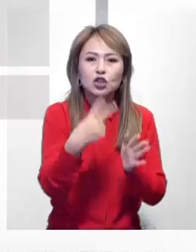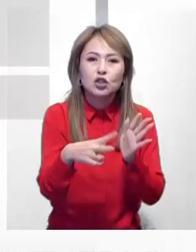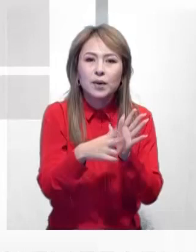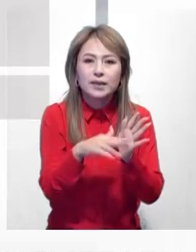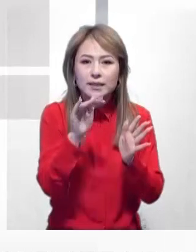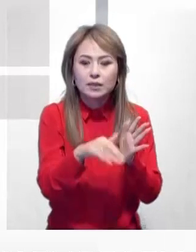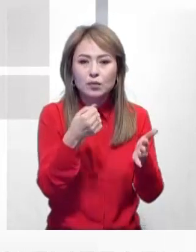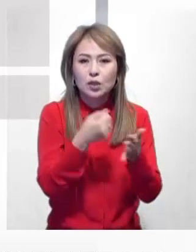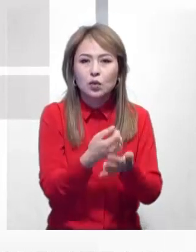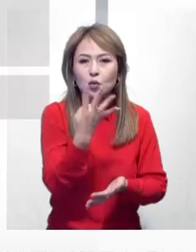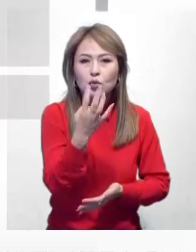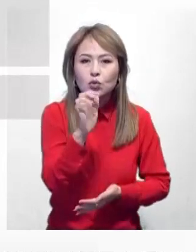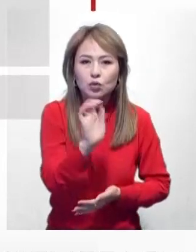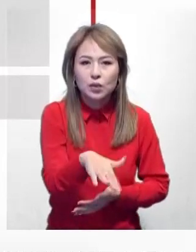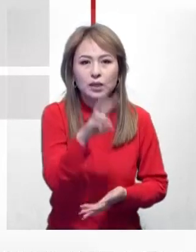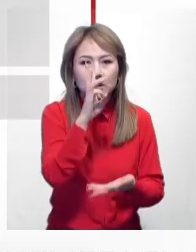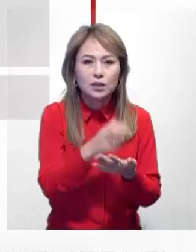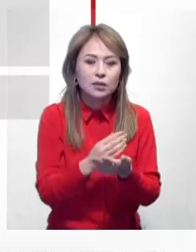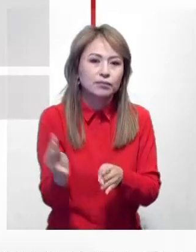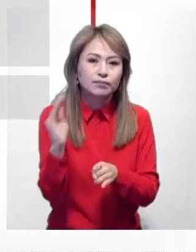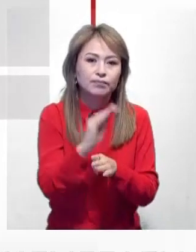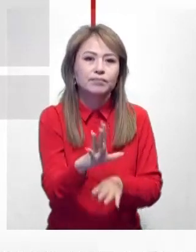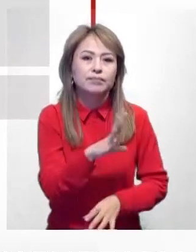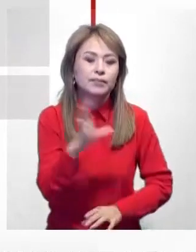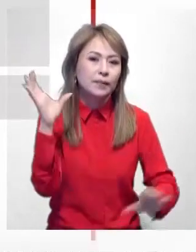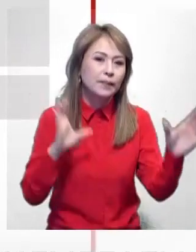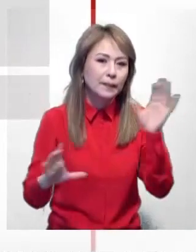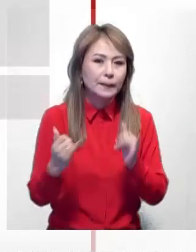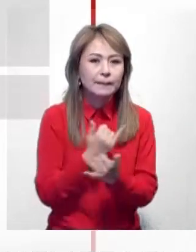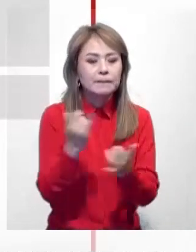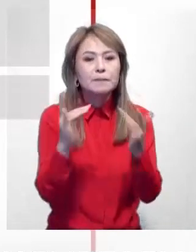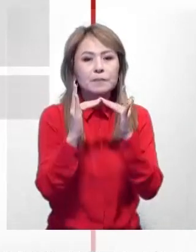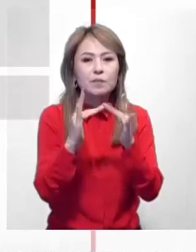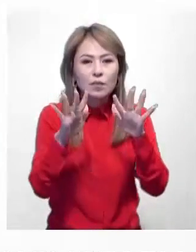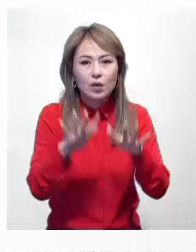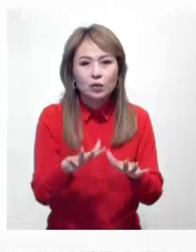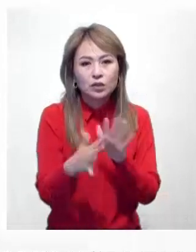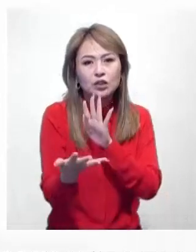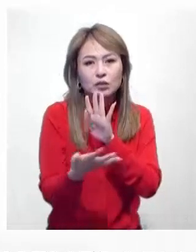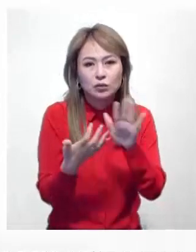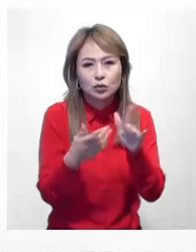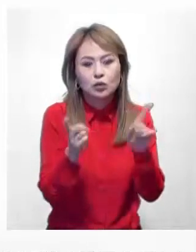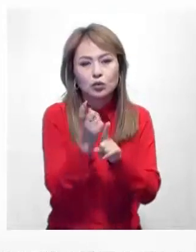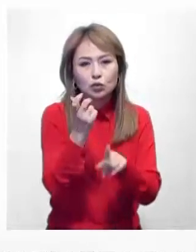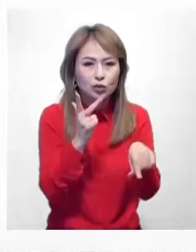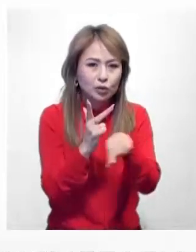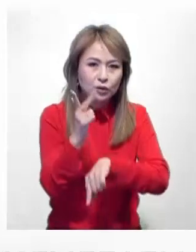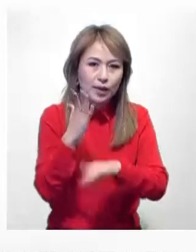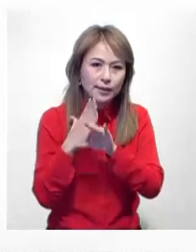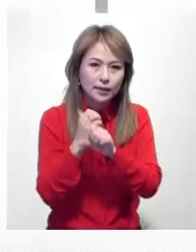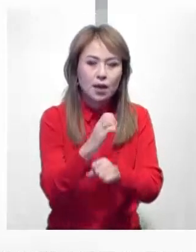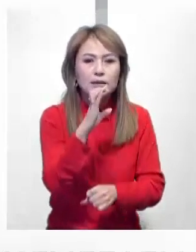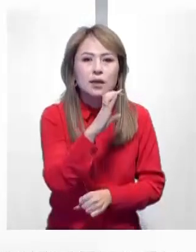жалақы 228 мыңнан 400 мың теңгеге дейін ұлғайған. Ал студенттерге арналған жатақханадағы орын тапшылығы 3